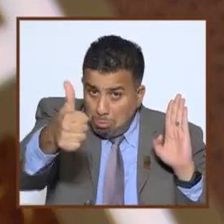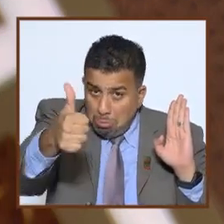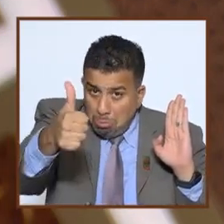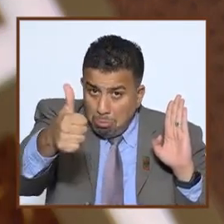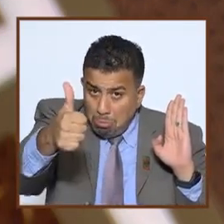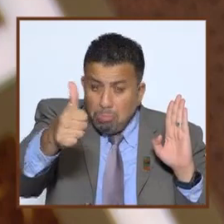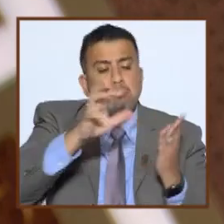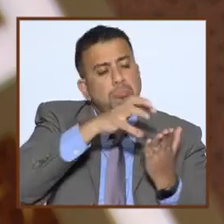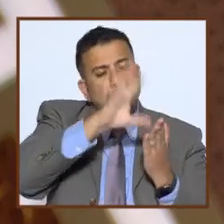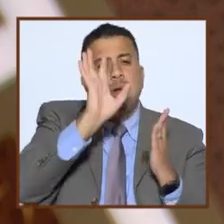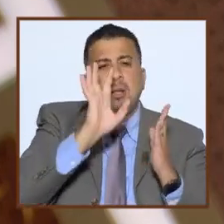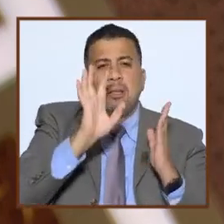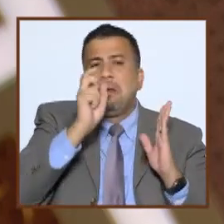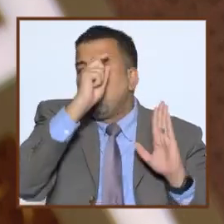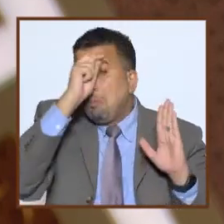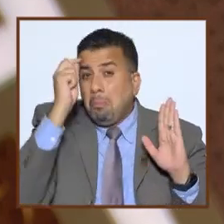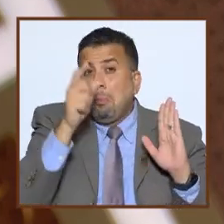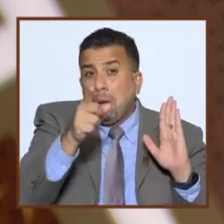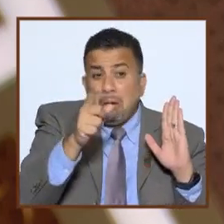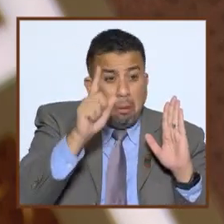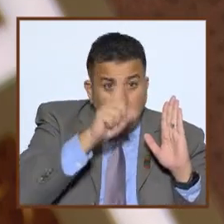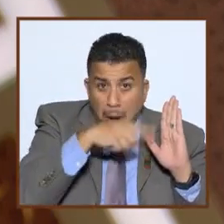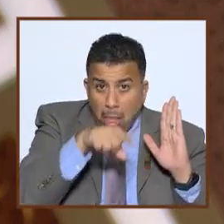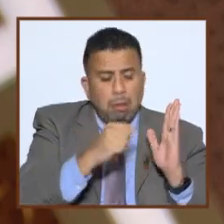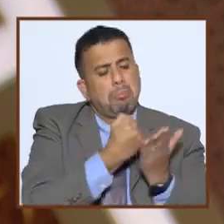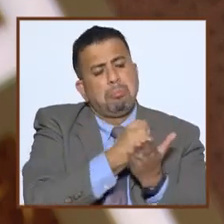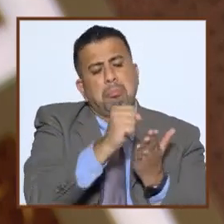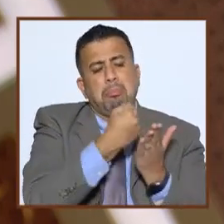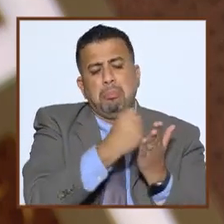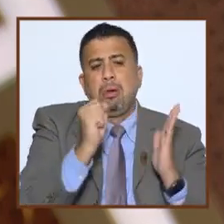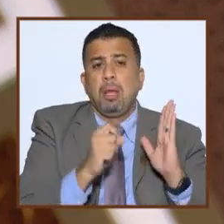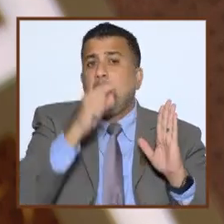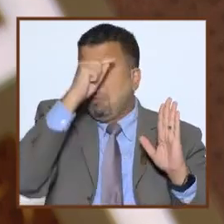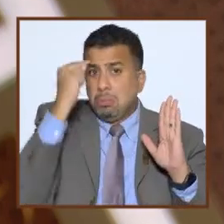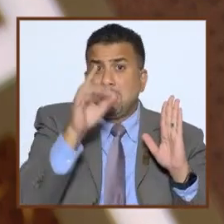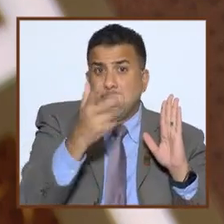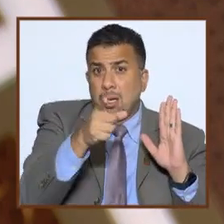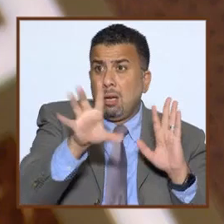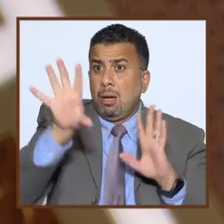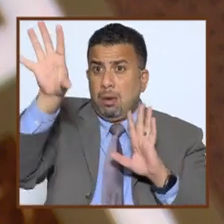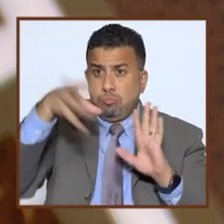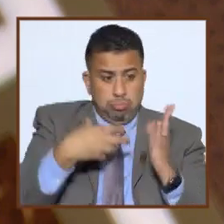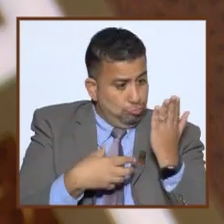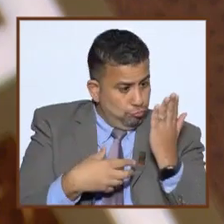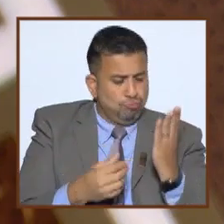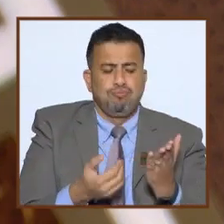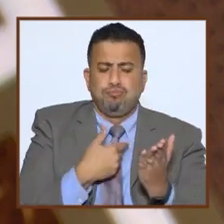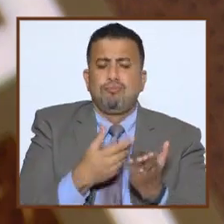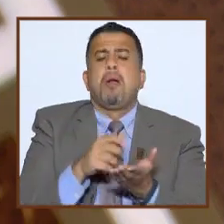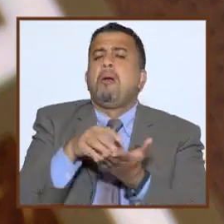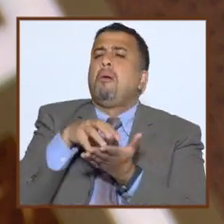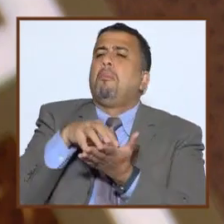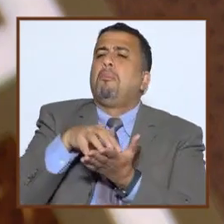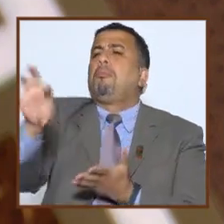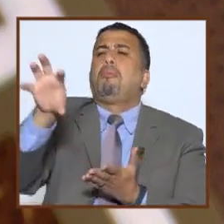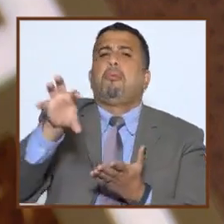خلاص ملكتك وملكتك ملكك هذه ملكتك هذه الرساله واصبحت واصبحت